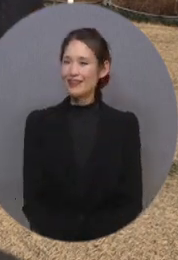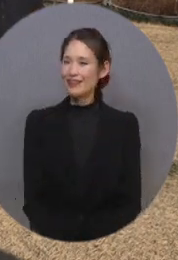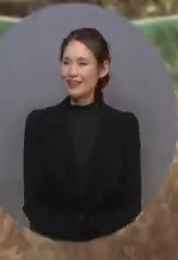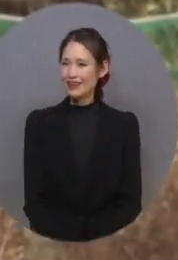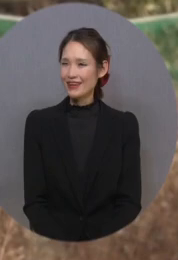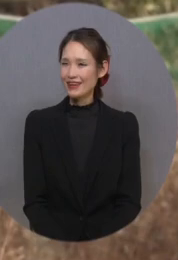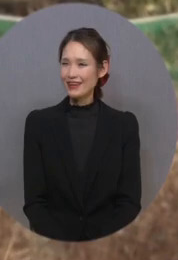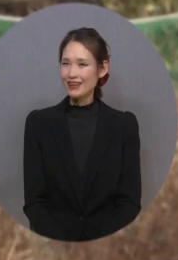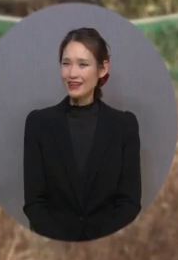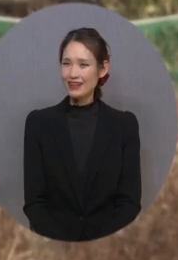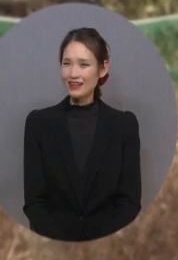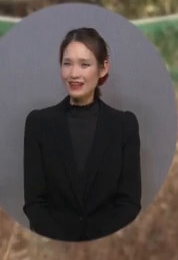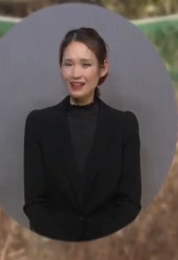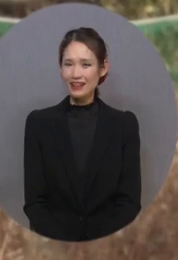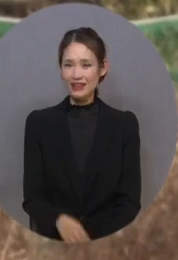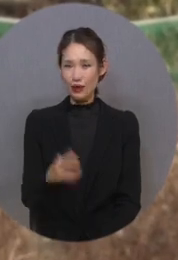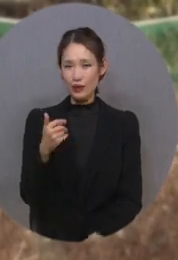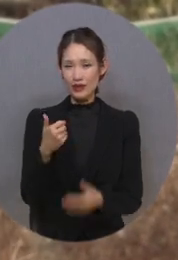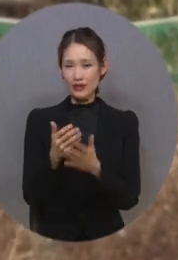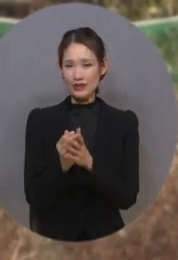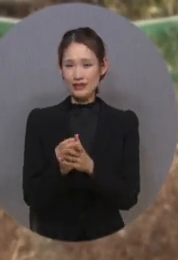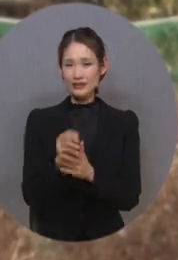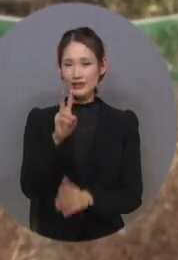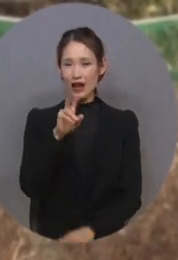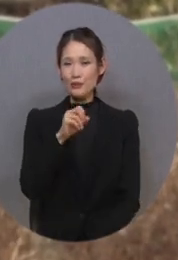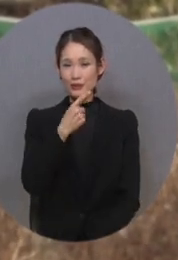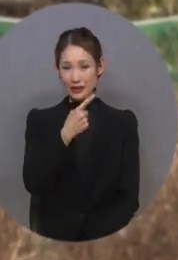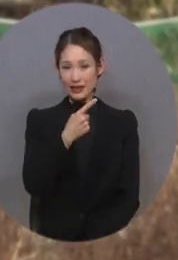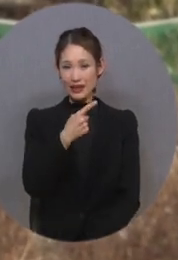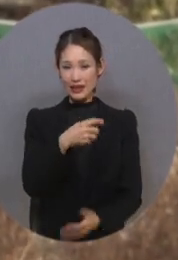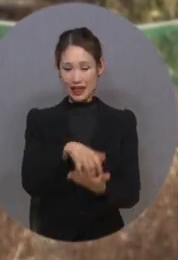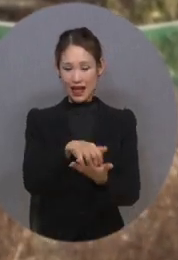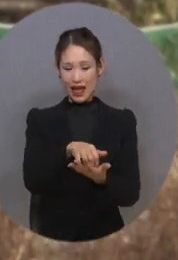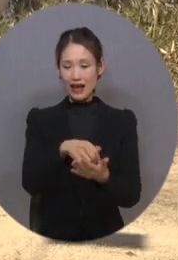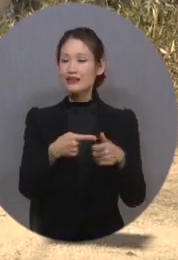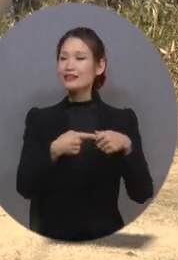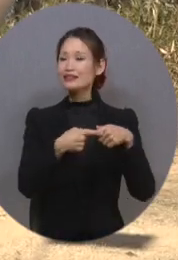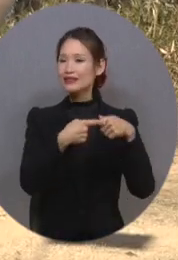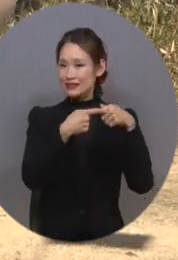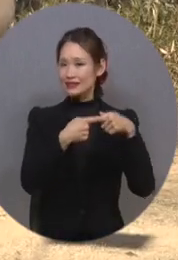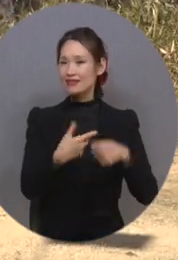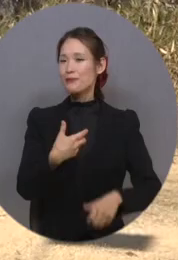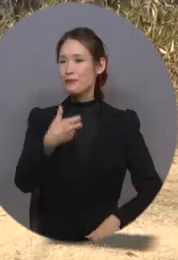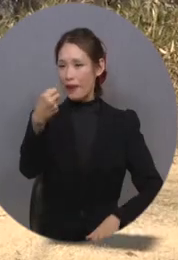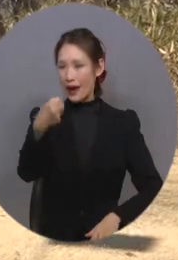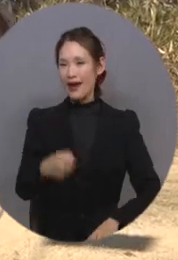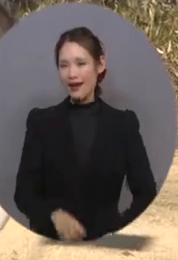두구두구두구두구두구두구두구두구두구두구두구두구두구. 네, 용인 팀 31타로 1등 하셨습니다.